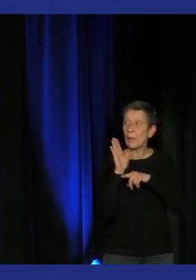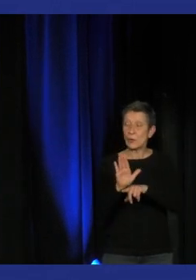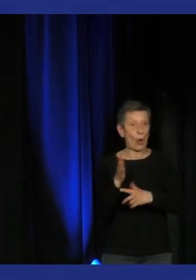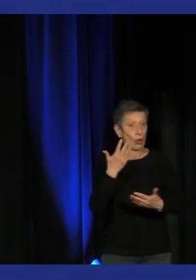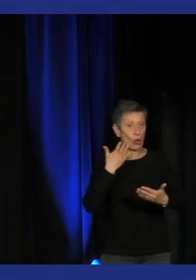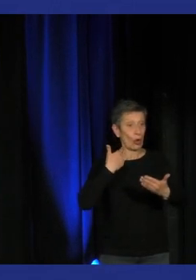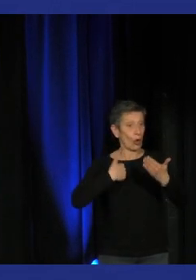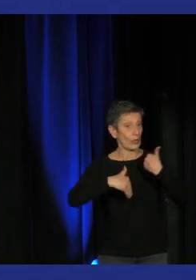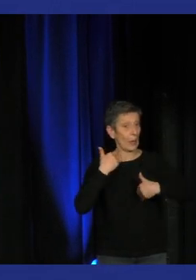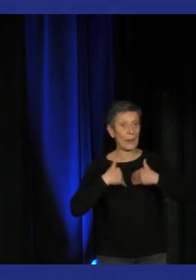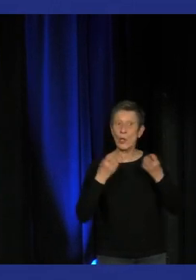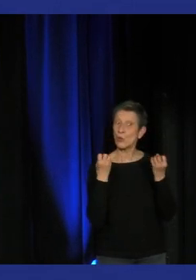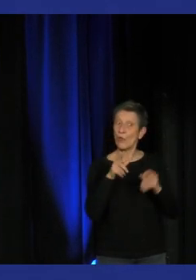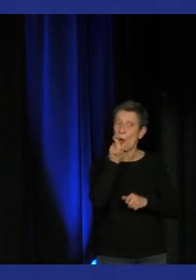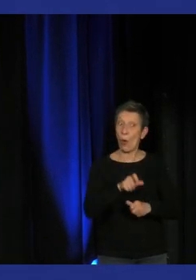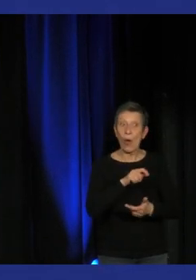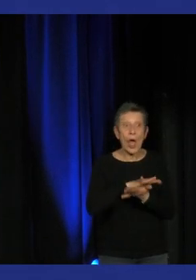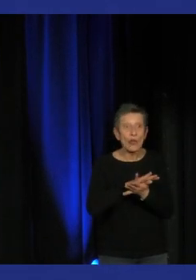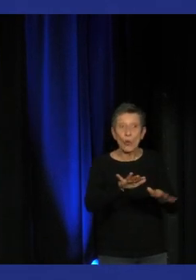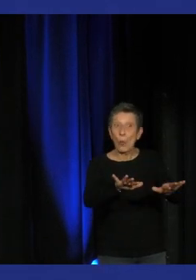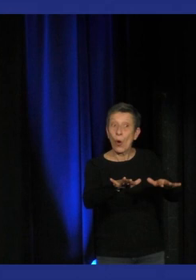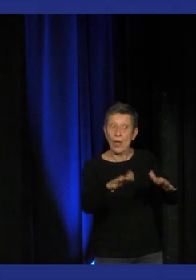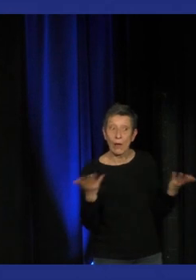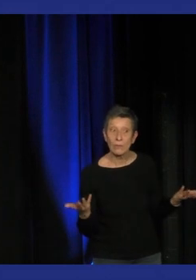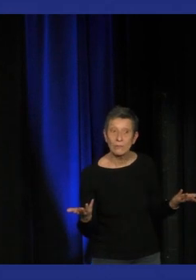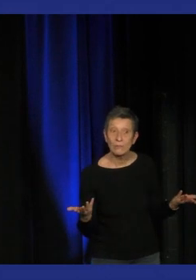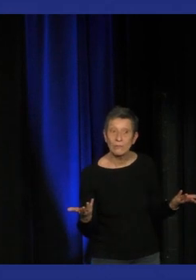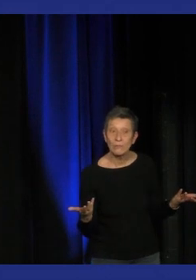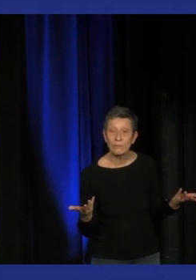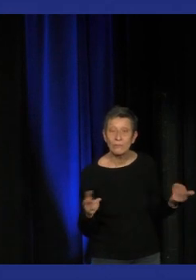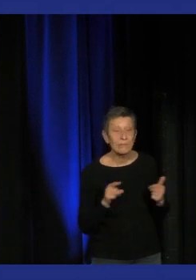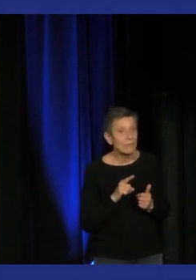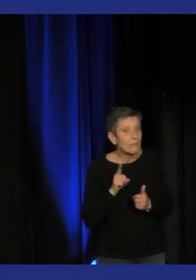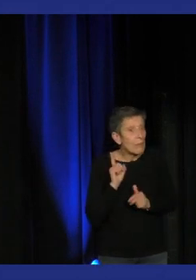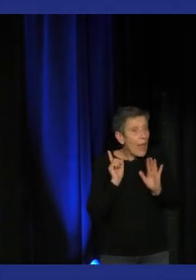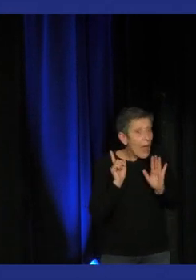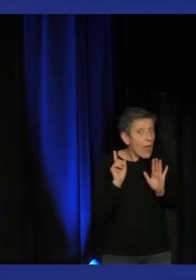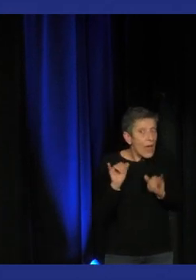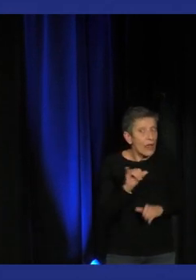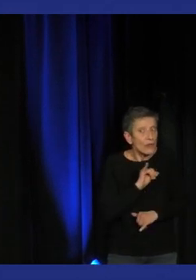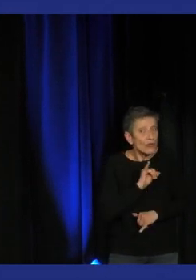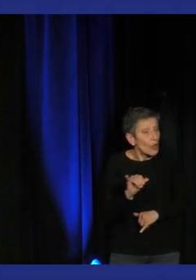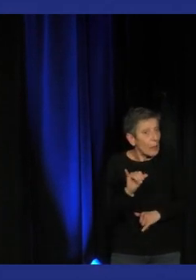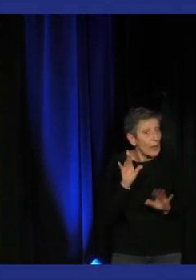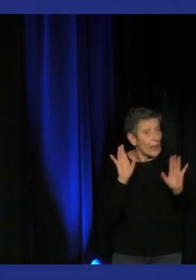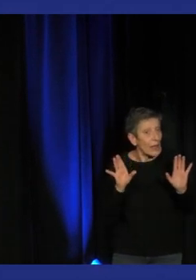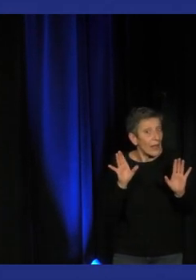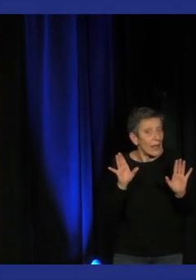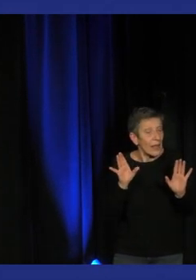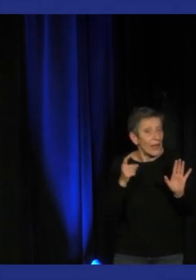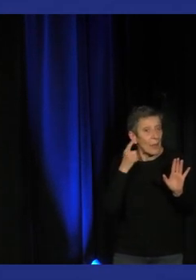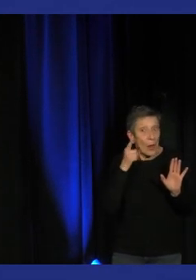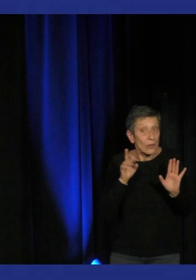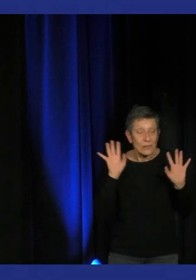c'est des gens d'âge moyen. Alors, vous insistez jamais sur le fait qu'on va devenir, pour la majorité, tous un